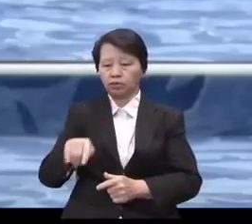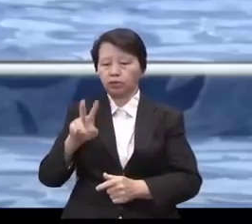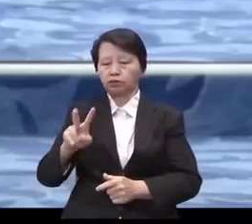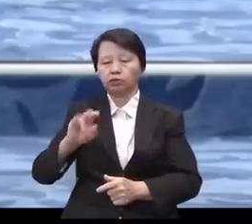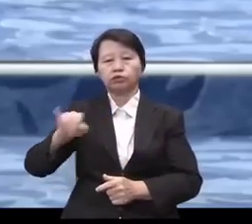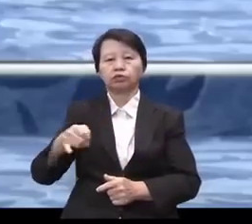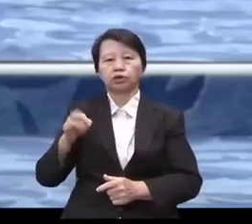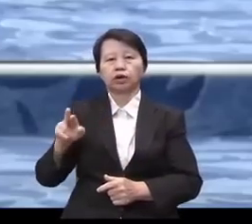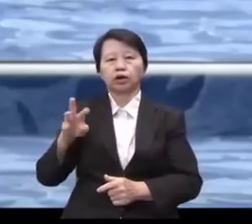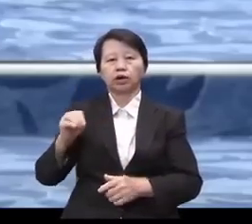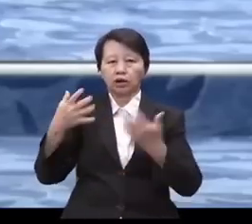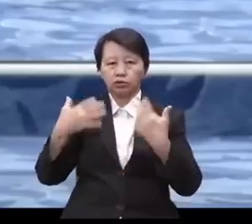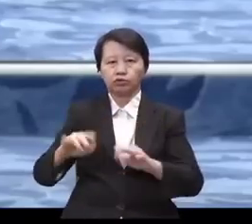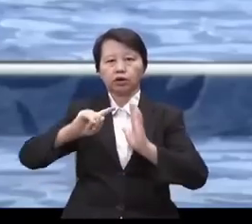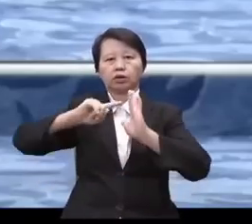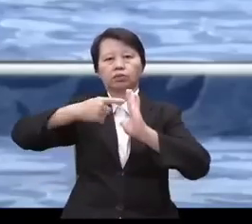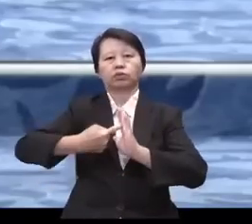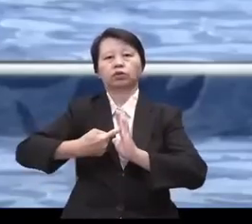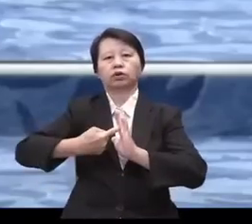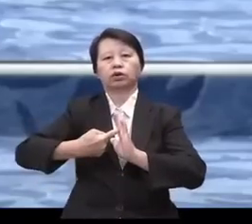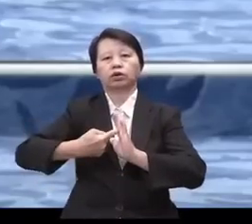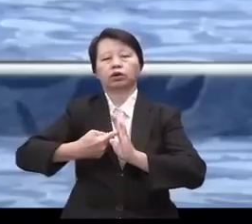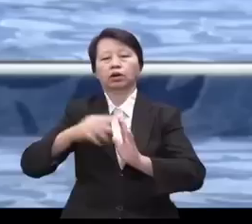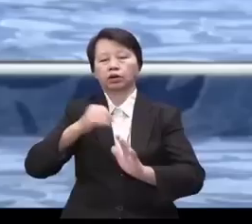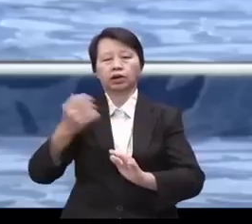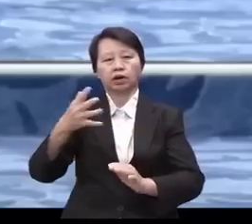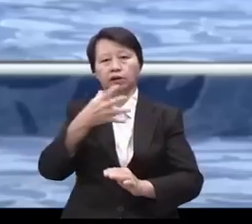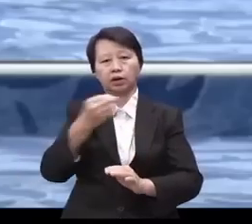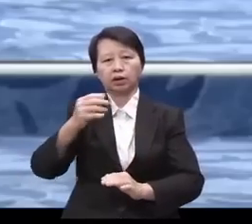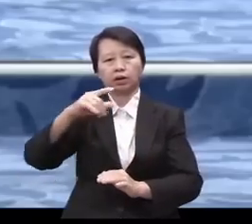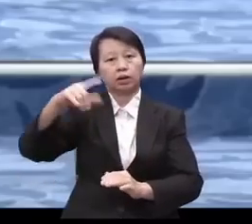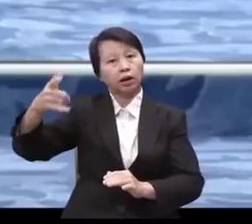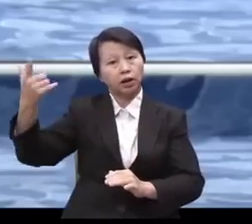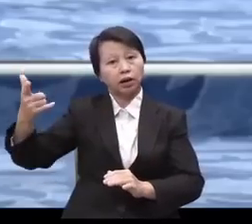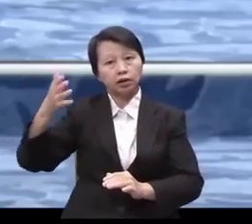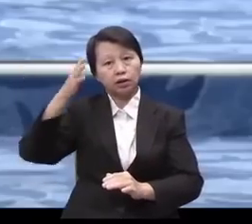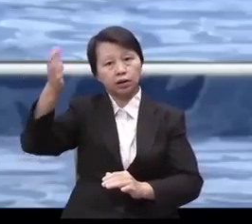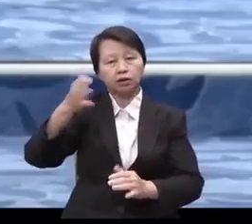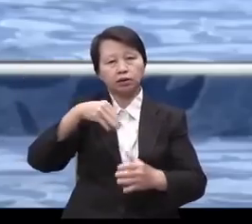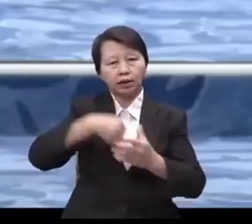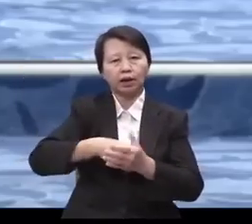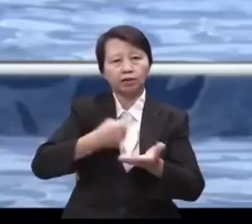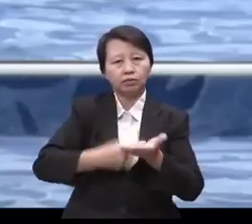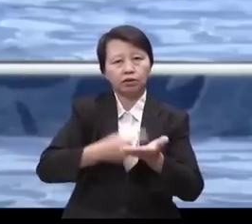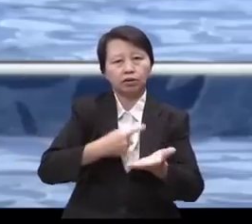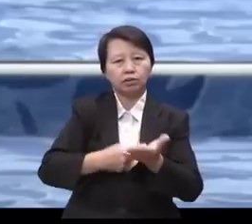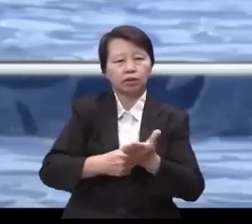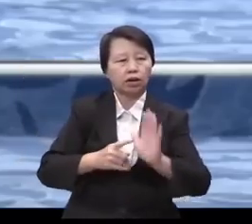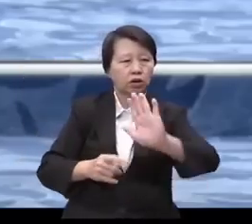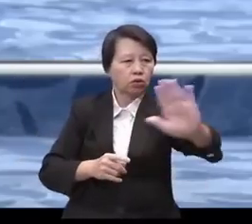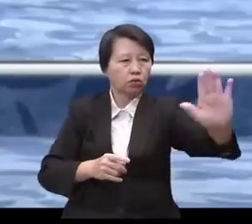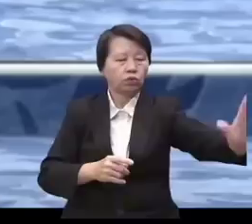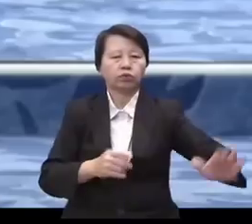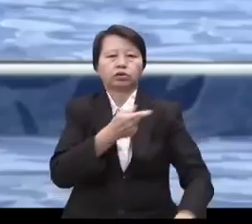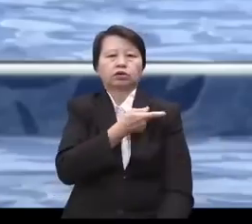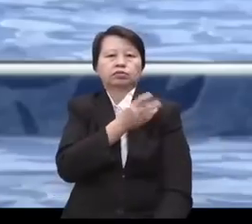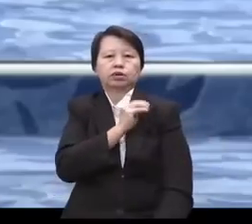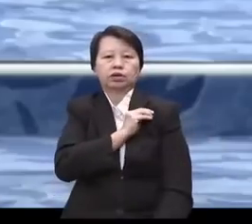88.2 juta ringgit yang telah pun dimulakan. Yang selainnya itu akan di dalam rundingan masing-masing kementerian